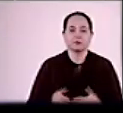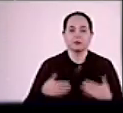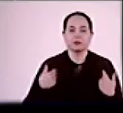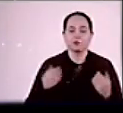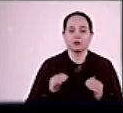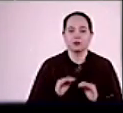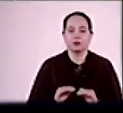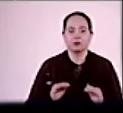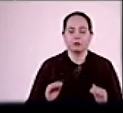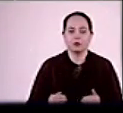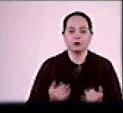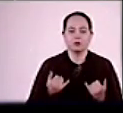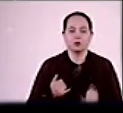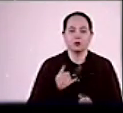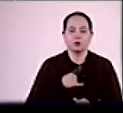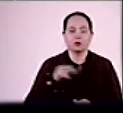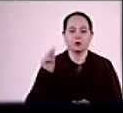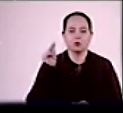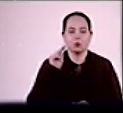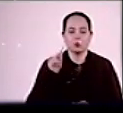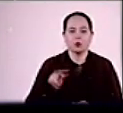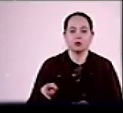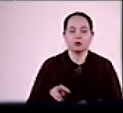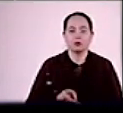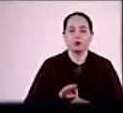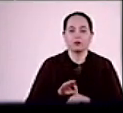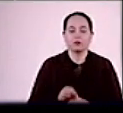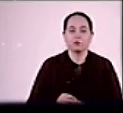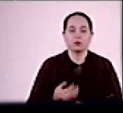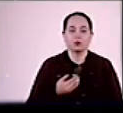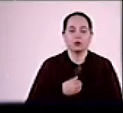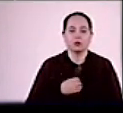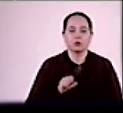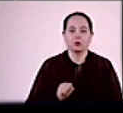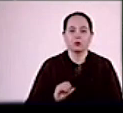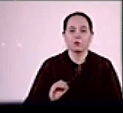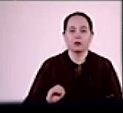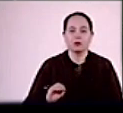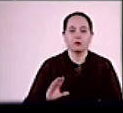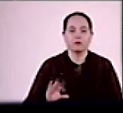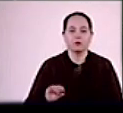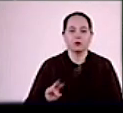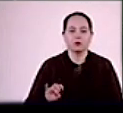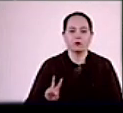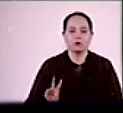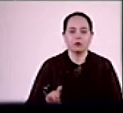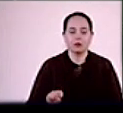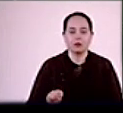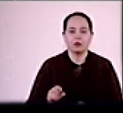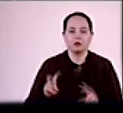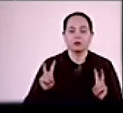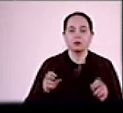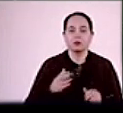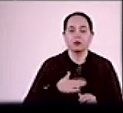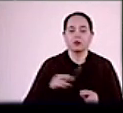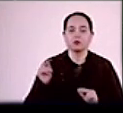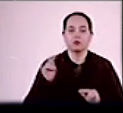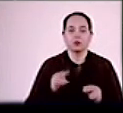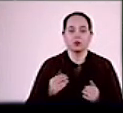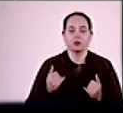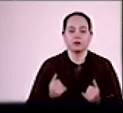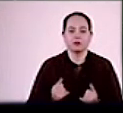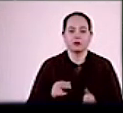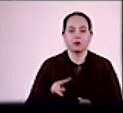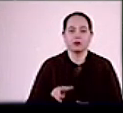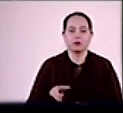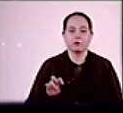Здравствуйте, ребята! Сегодня у нас урок литературы, и проведу его я, Артемова Елена Викторовна. Тема нашего урока сегодня –